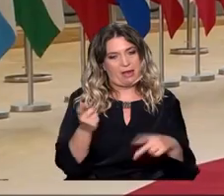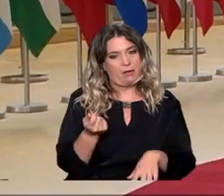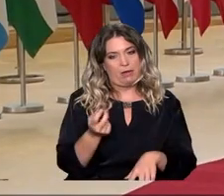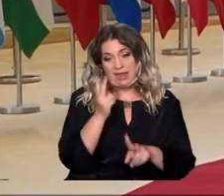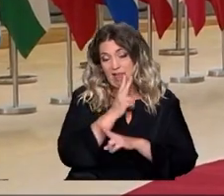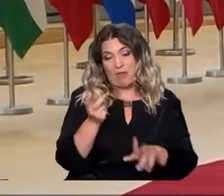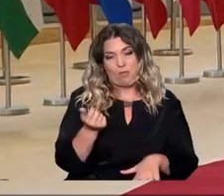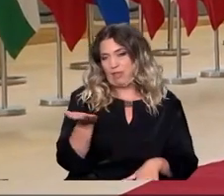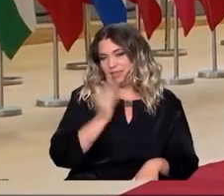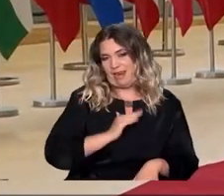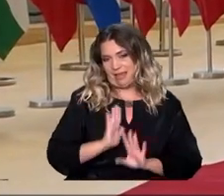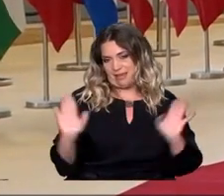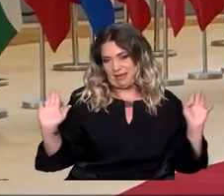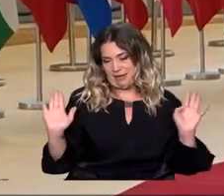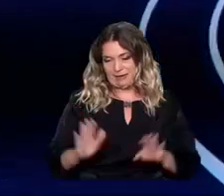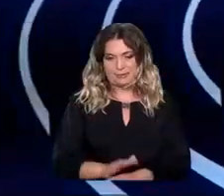Ένωσης.